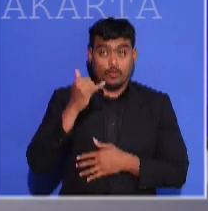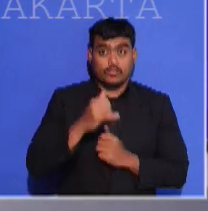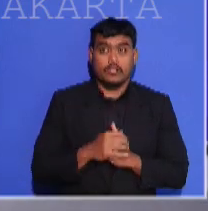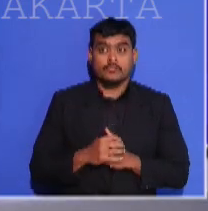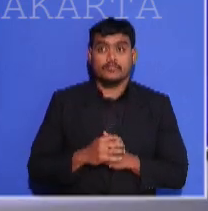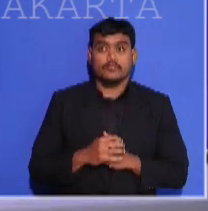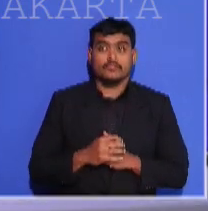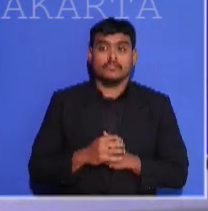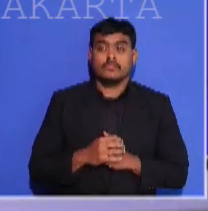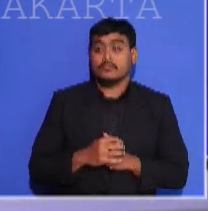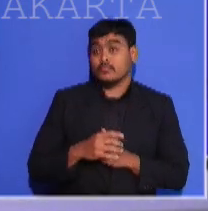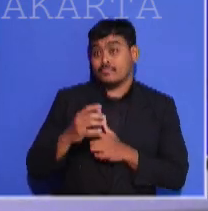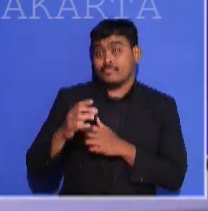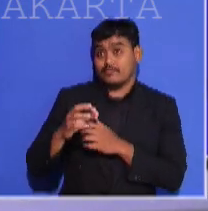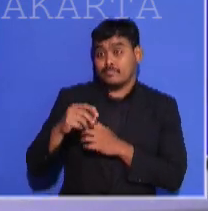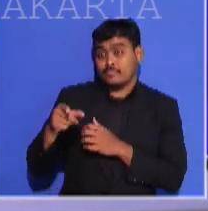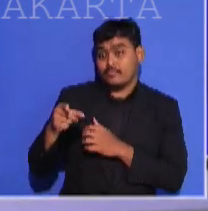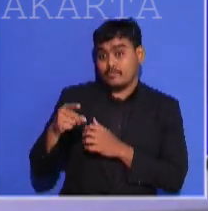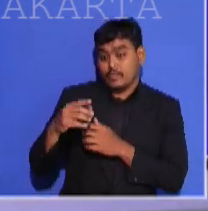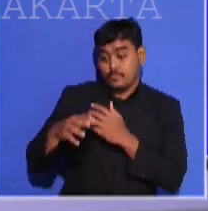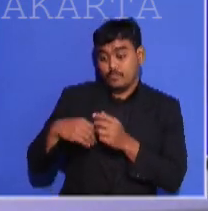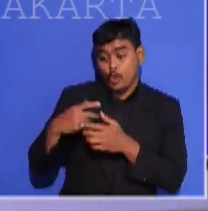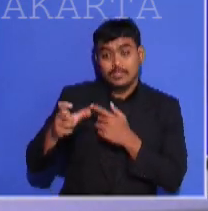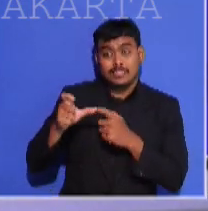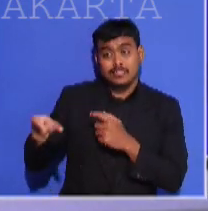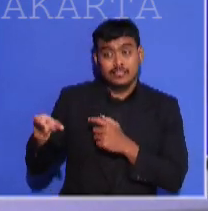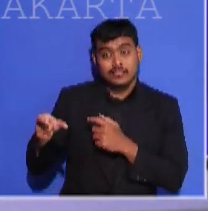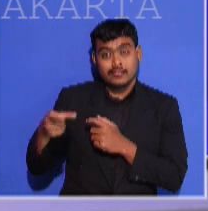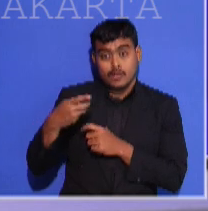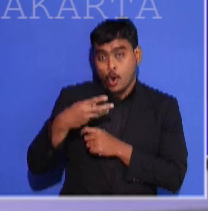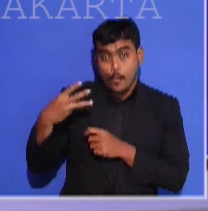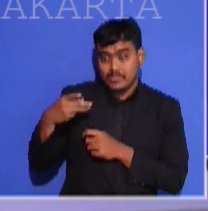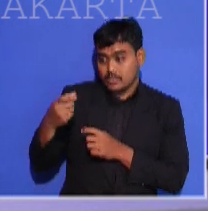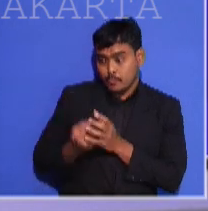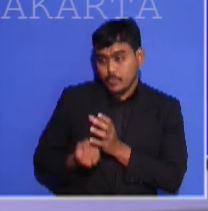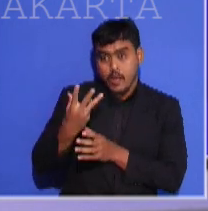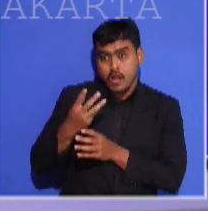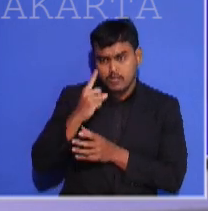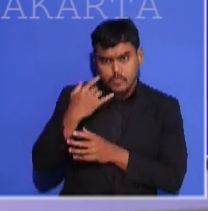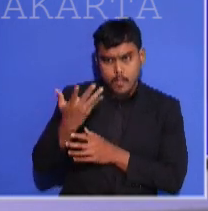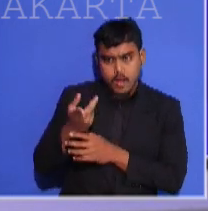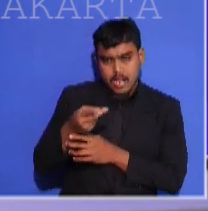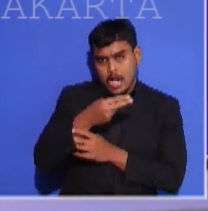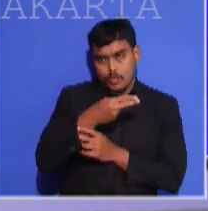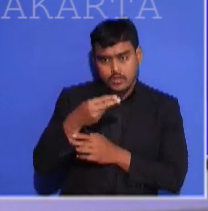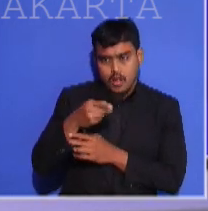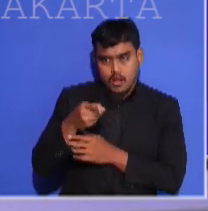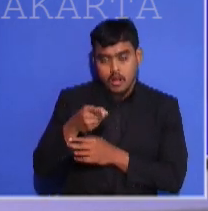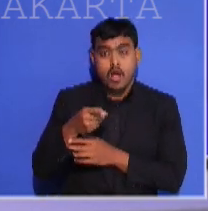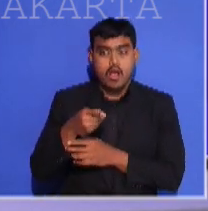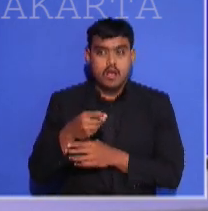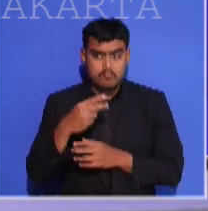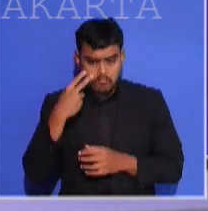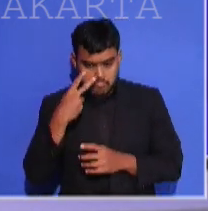Saudara, industrialisasi menjadi kunci penting percepatan pertumbuhan ekonomi untuk mewujudkan Indonesia menjadi negara maju atau